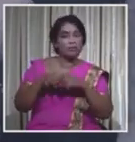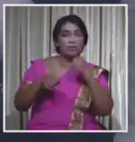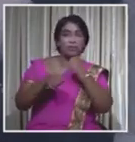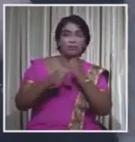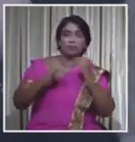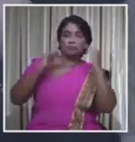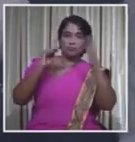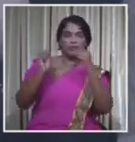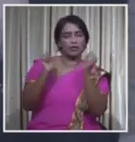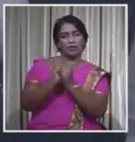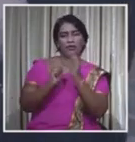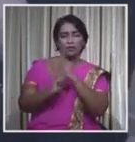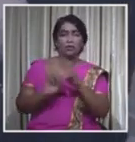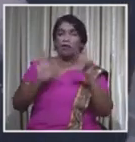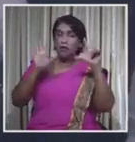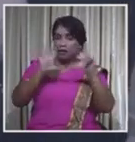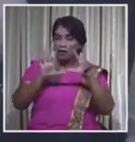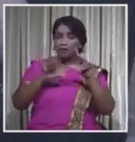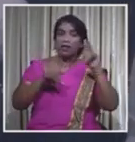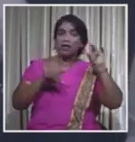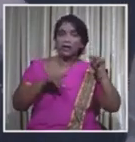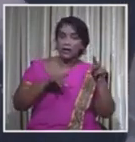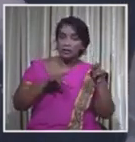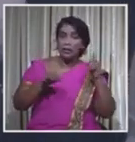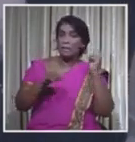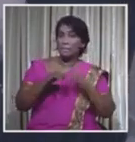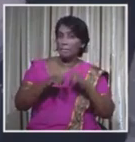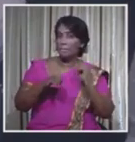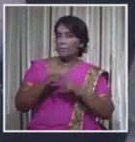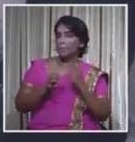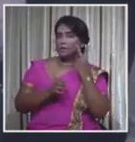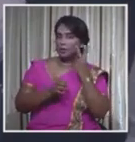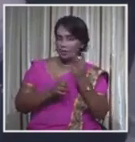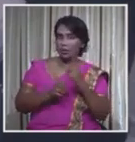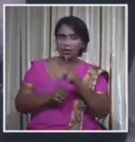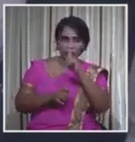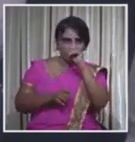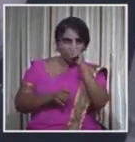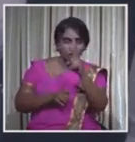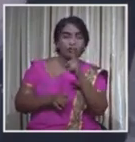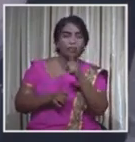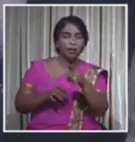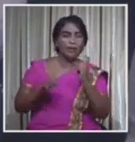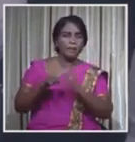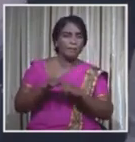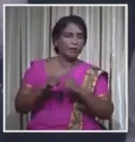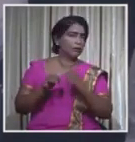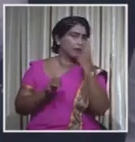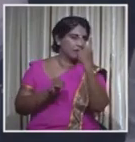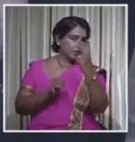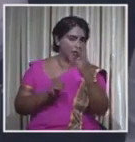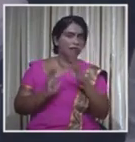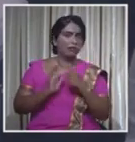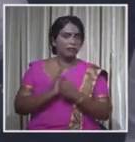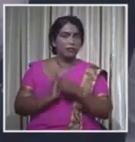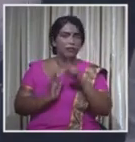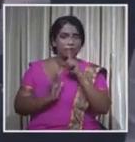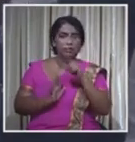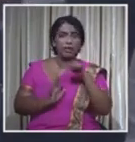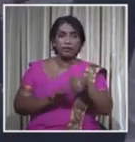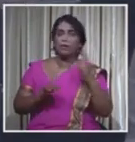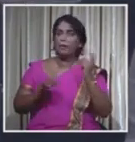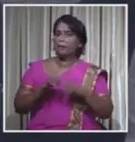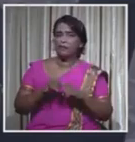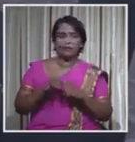යම් වැඩපිළිවෙළ ගේනවා. 8 වෙනිදාත් 11 වෙනිදාත් එතුමාට ප්‍රශ්න දෙකක් ඉදිනවා. එකම සතියේ ප්‍රශ්න දෙකක්. ගරු කථානායකතුමනි, අදත් එතුමන ප්‍රශ්න